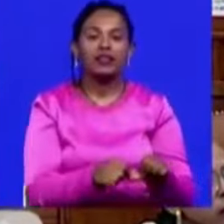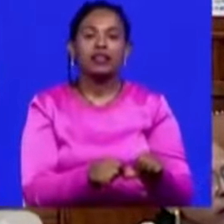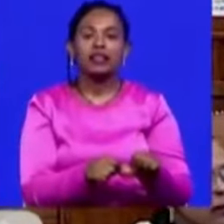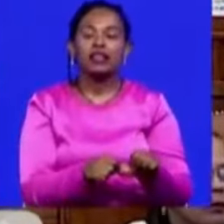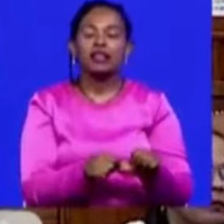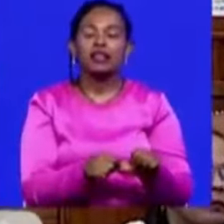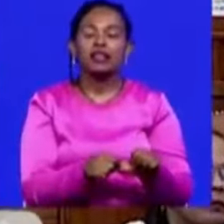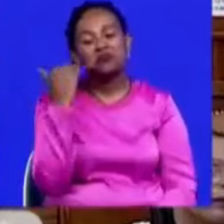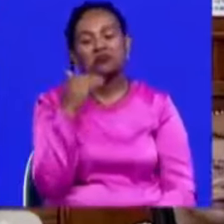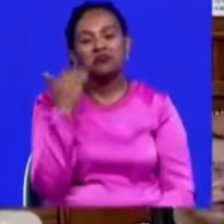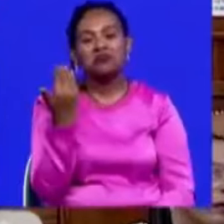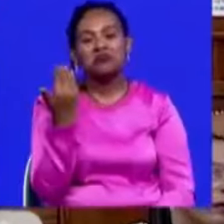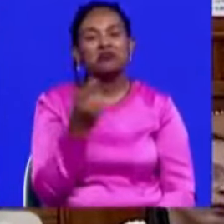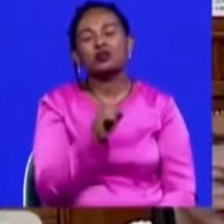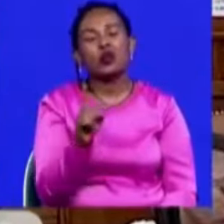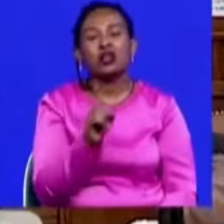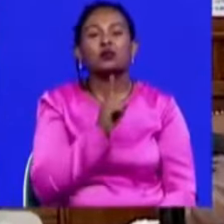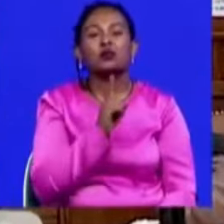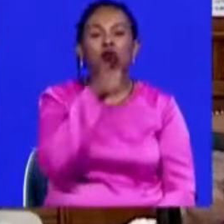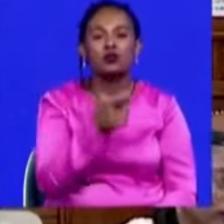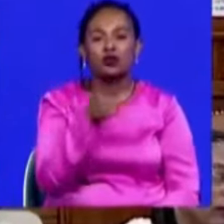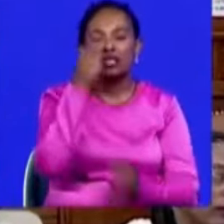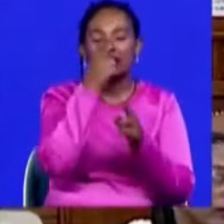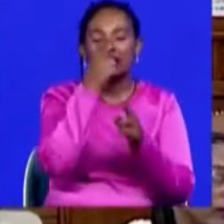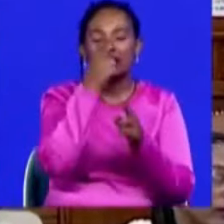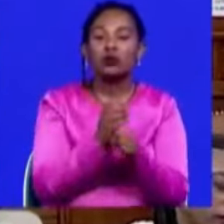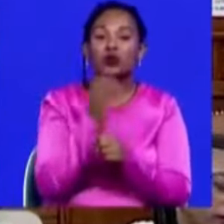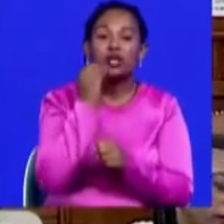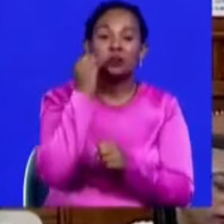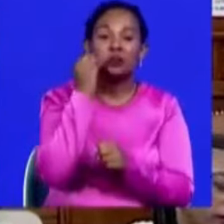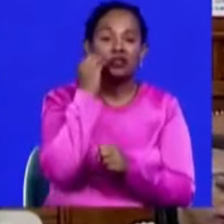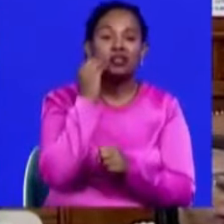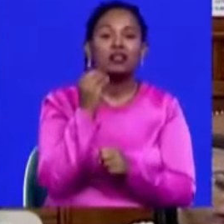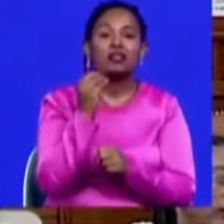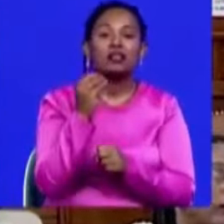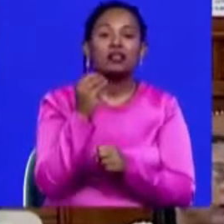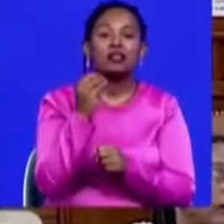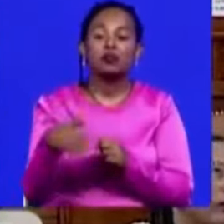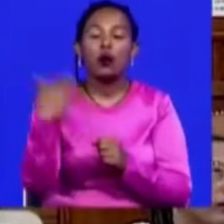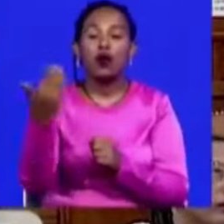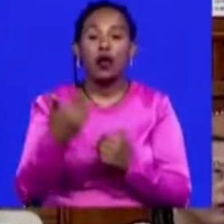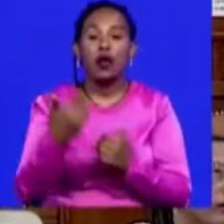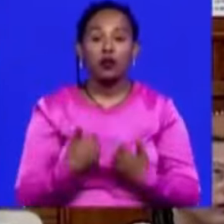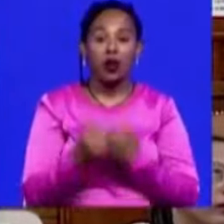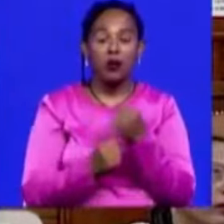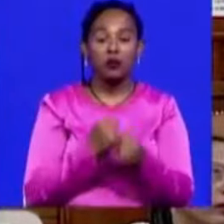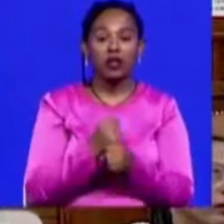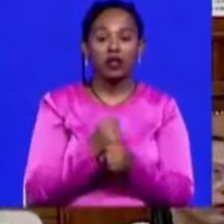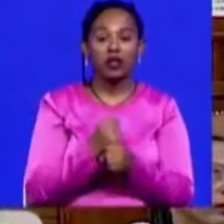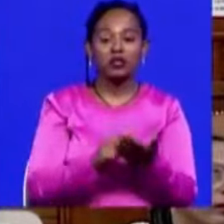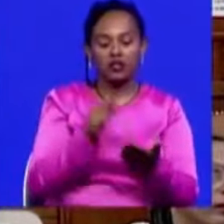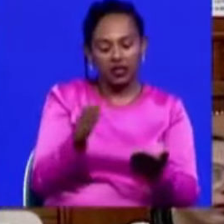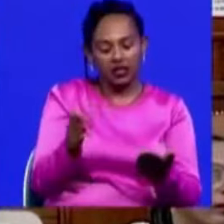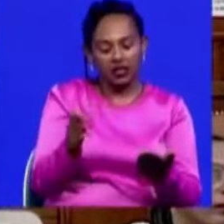የሚመስላቸው ሰዎች አሉ። ግን እንደዛ አይደለም ፋክቱ። የተከበረው ምክር ቤት ከዚህ ሴሽን በኋላ ያለፉት አመታትን በጀት